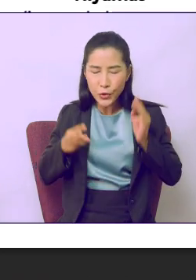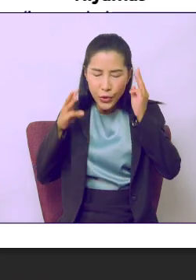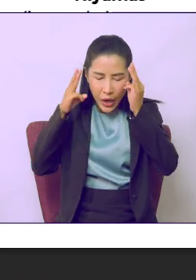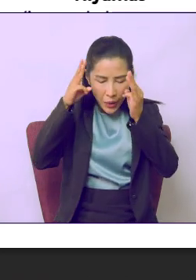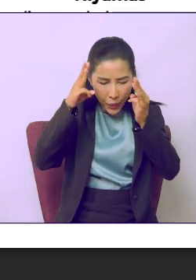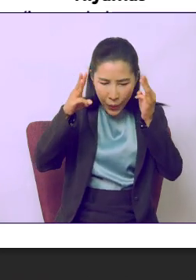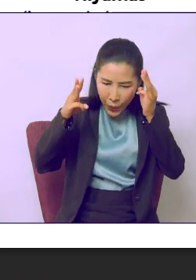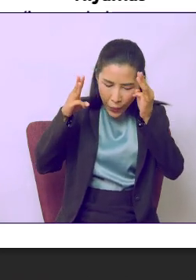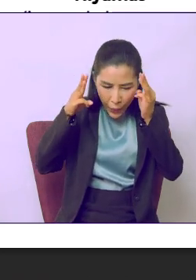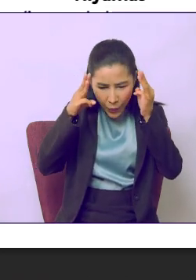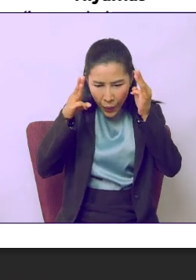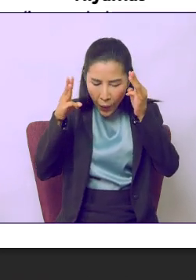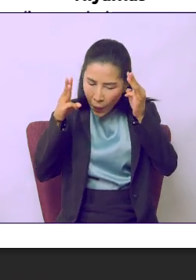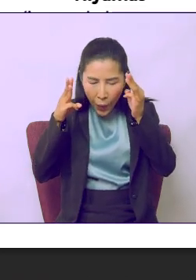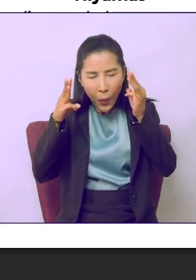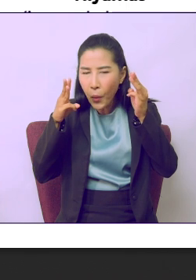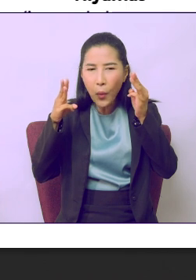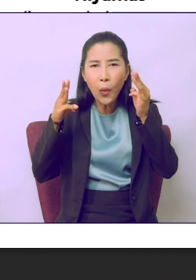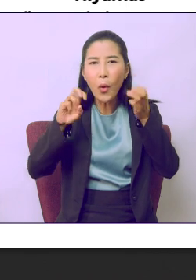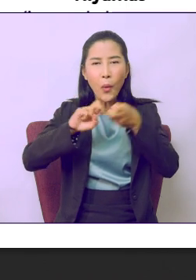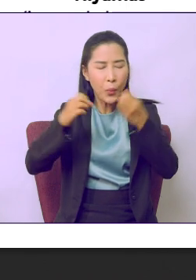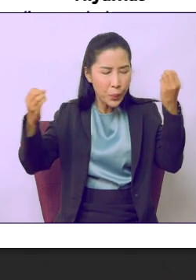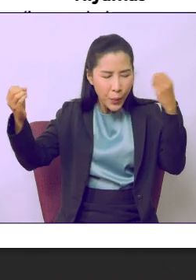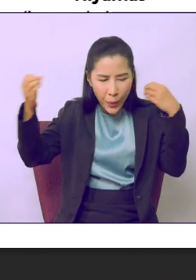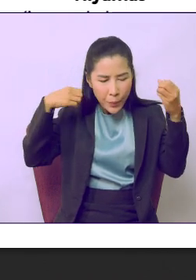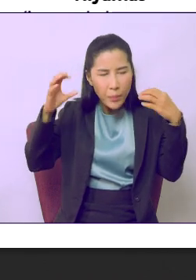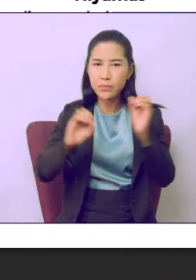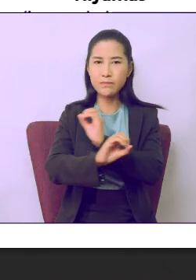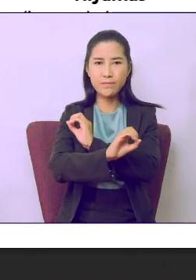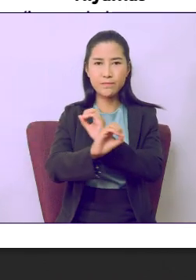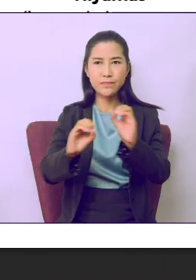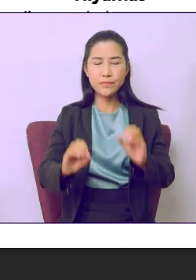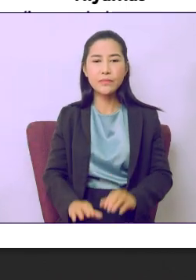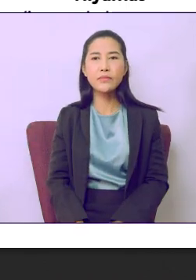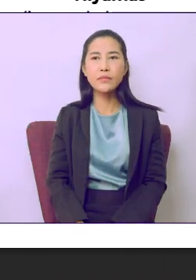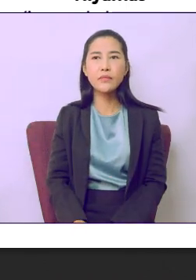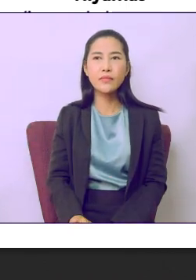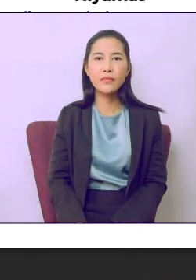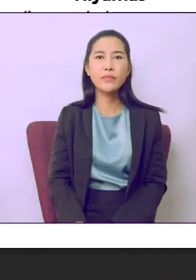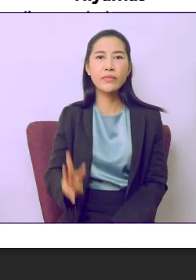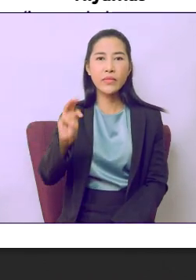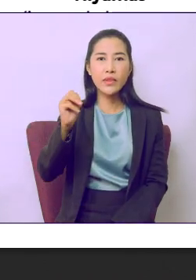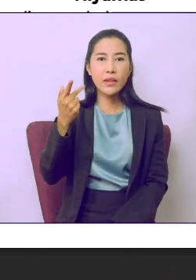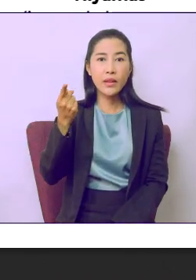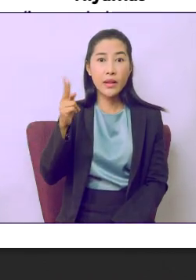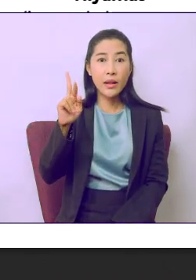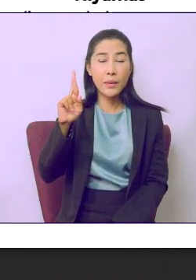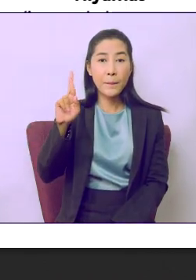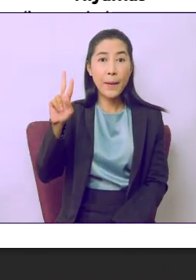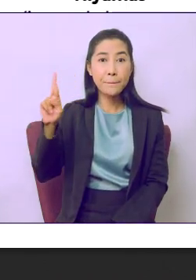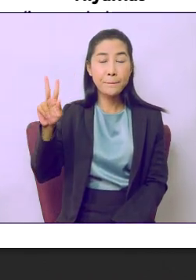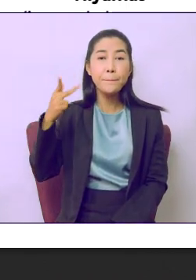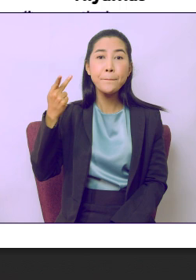มีสิ่งใดมารบกวนและนะครับก็รค 8เนี่ยนะครับของปตัญชลีเนี่ยก็จะเป็นแนวทางนะครับการฝึก